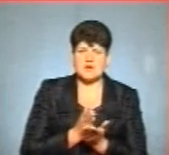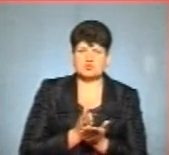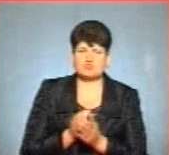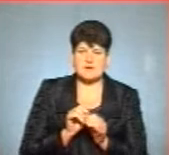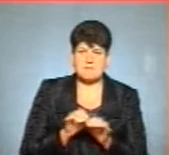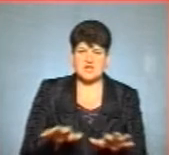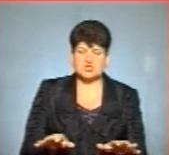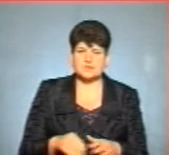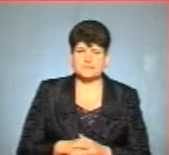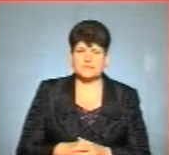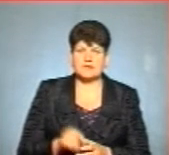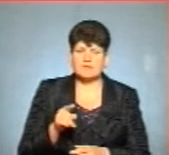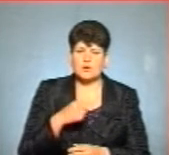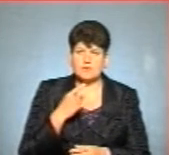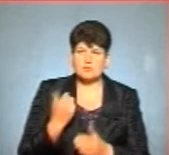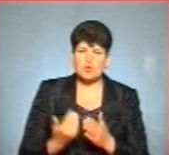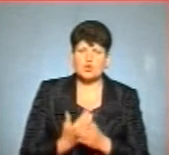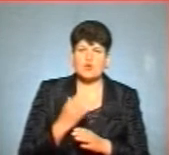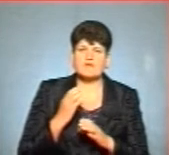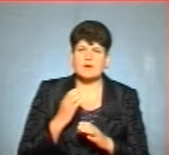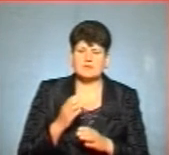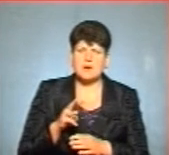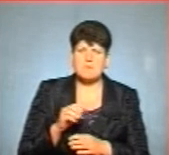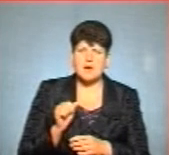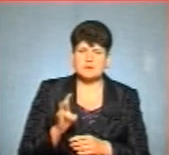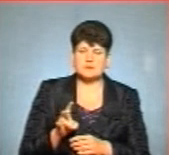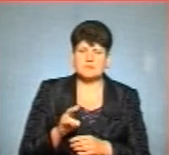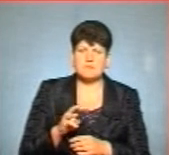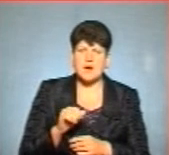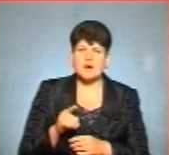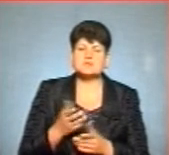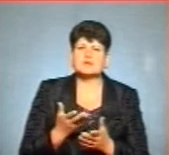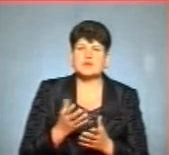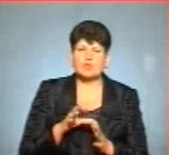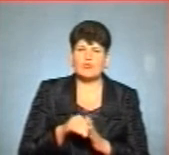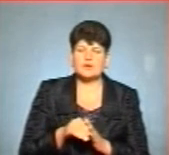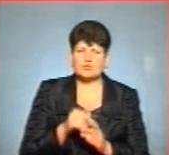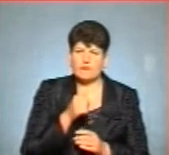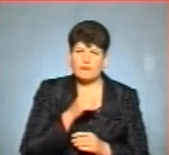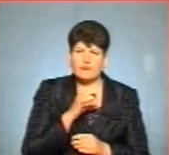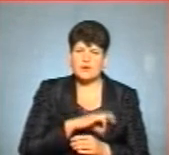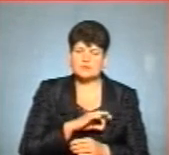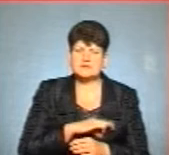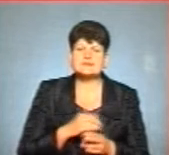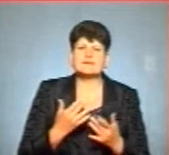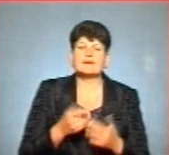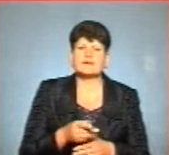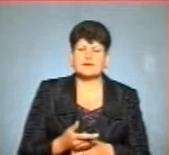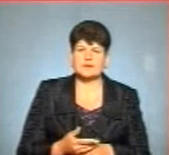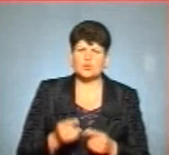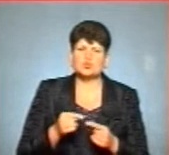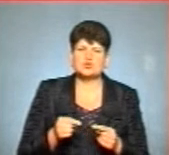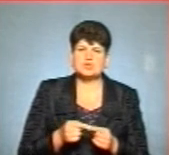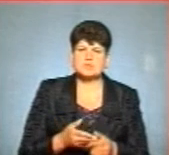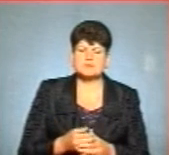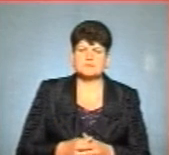Ви зазначали про нові автобуси МАН, МАЗ, які введено в експлуатацію. Скільки їх? Уточніть